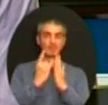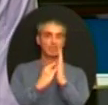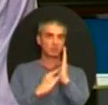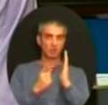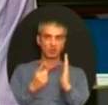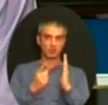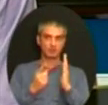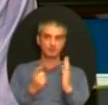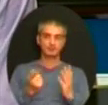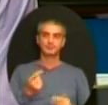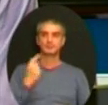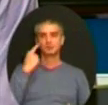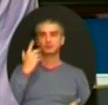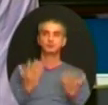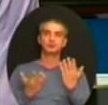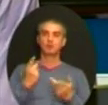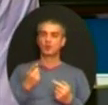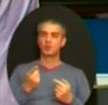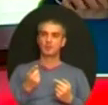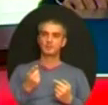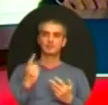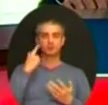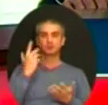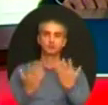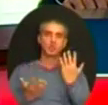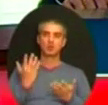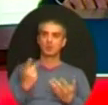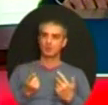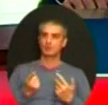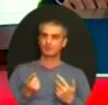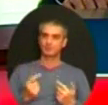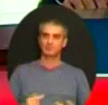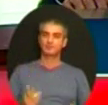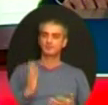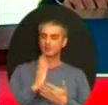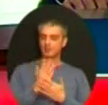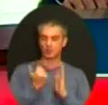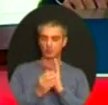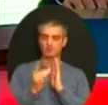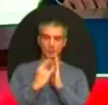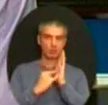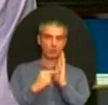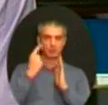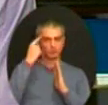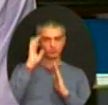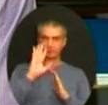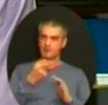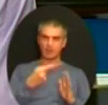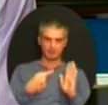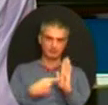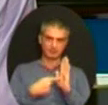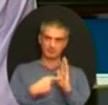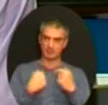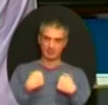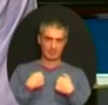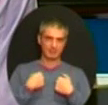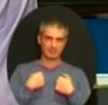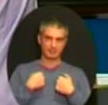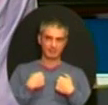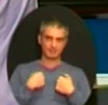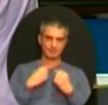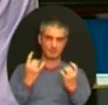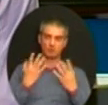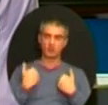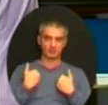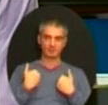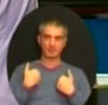הזאת, שהשיקולים כנראה... השיקולים, אנחנו הפעלנו את החוק הזה, אני חושבת שמה שעמד, אני... כאילו,